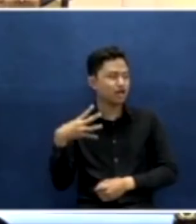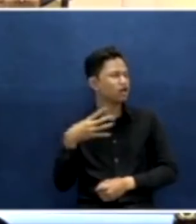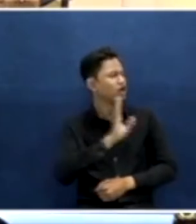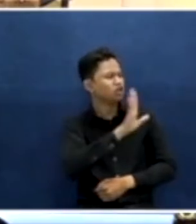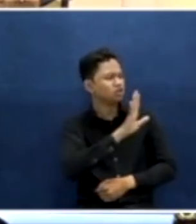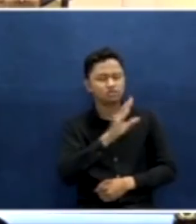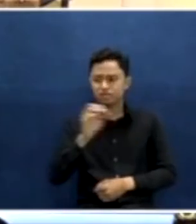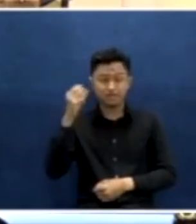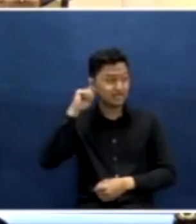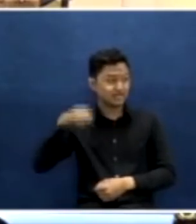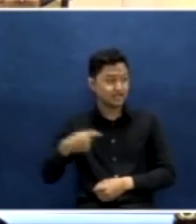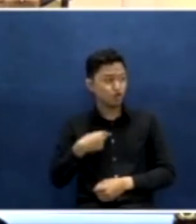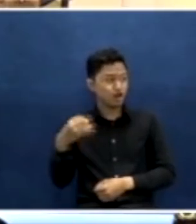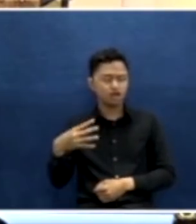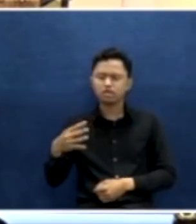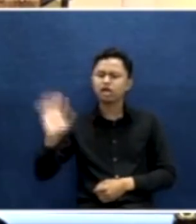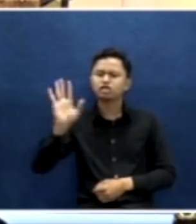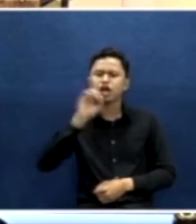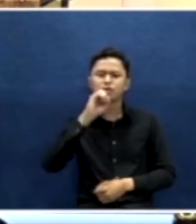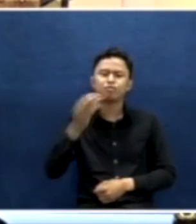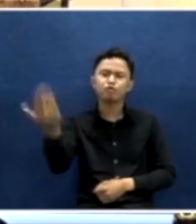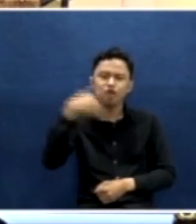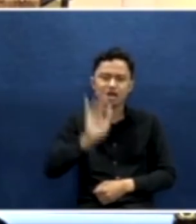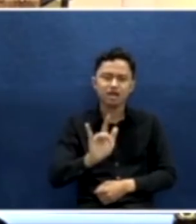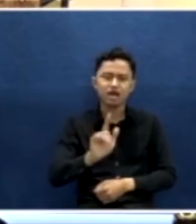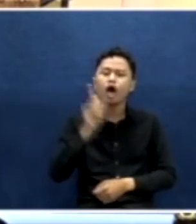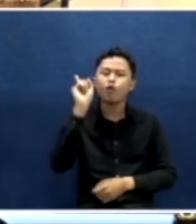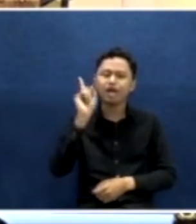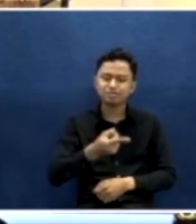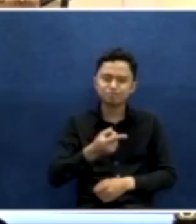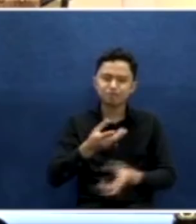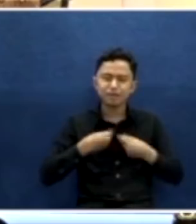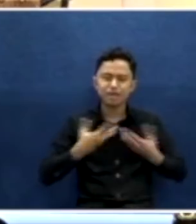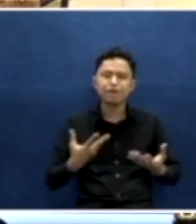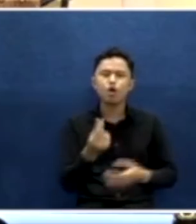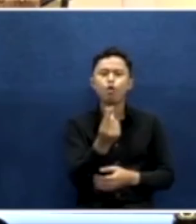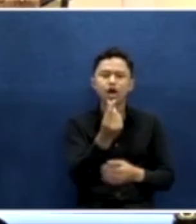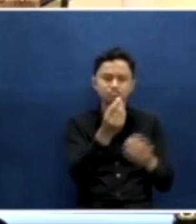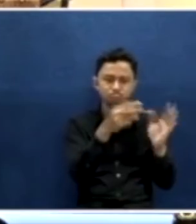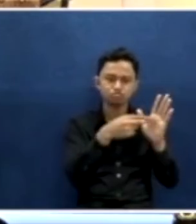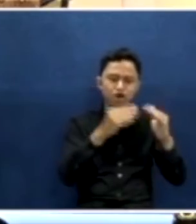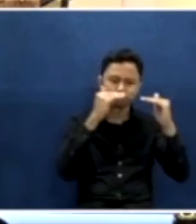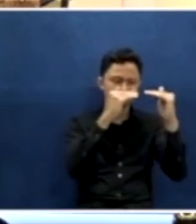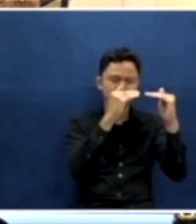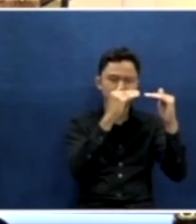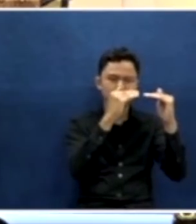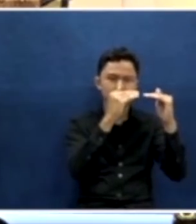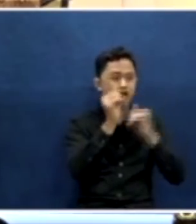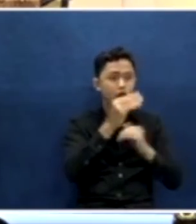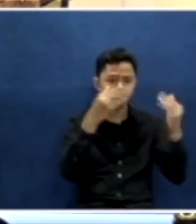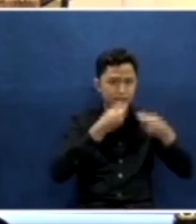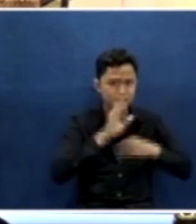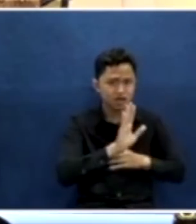sebelum dapat uang segini Hai tidaklah Saya datang ke pasar kecuali niatnya satu mengeruk keuntungan besar-besaran daripada nanti saya